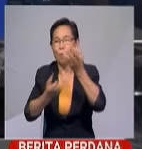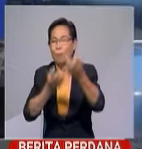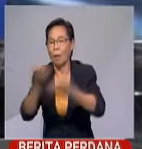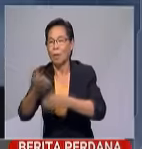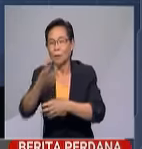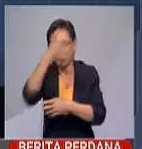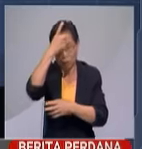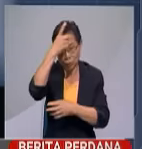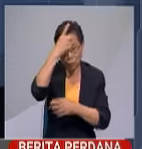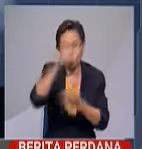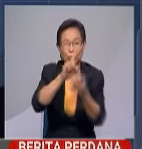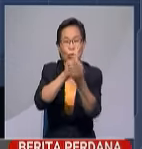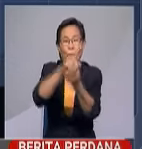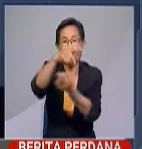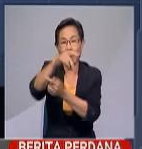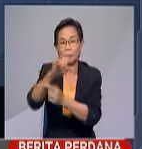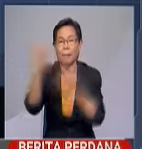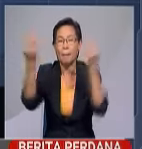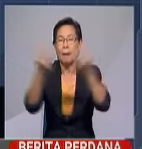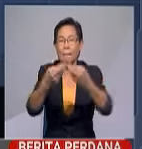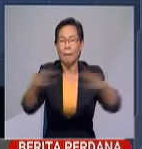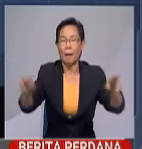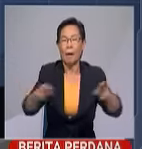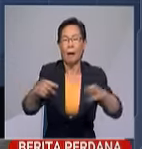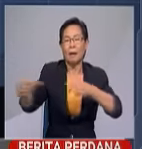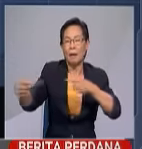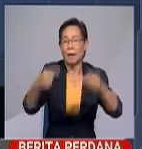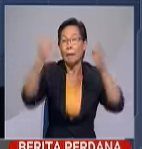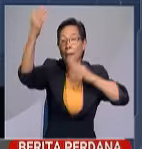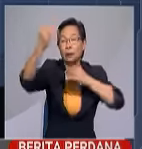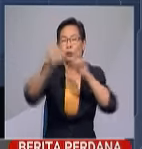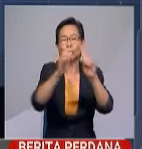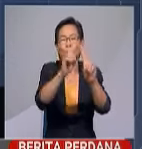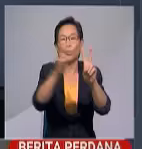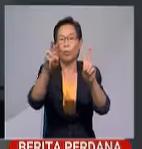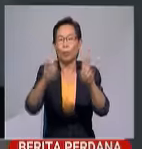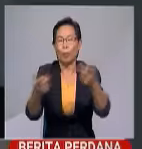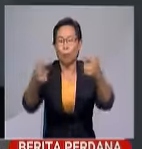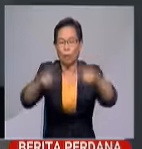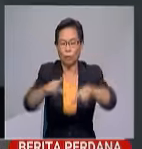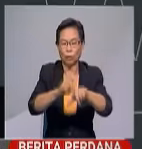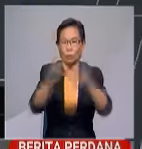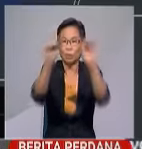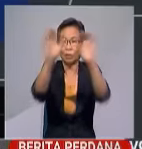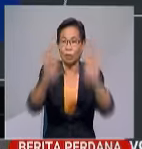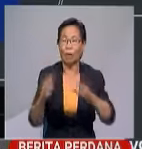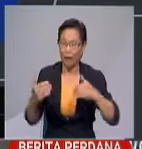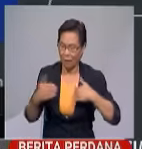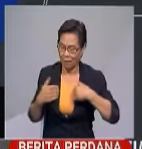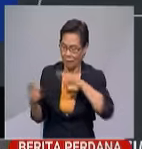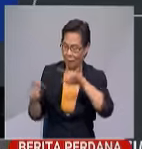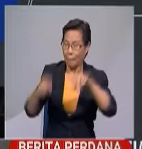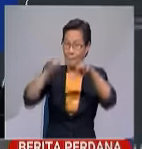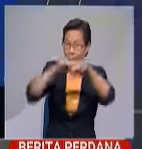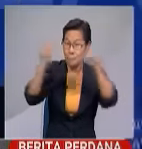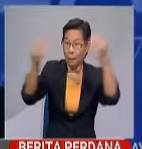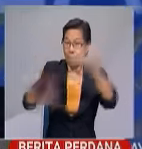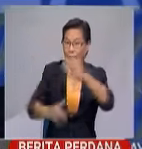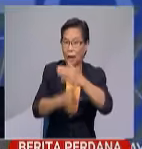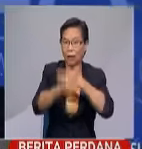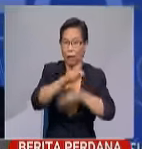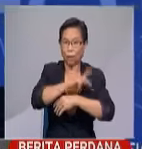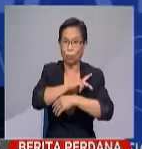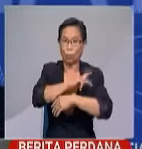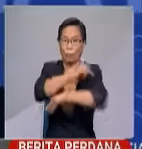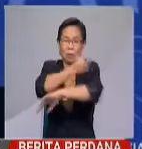Dato' Hamidin ditemui pada sidang media Majlis Pelancaran Liga Malaysia 2020 yang berlangsung di Shah Alam. Terhadir pada majlis itu pemangku Ketua